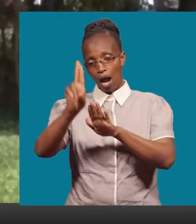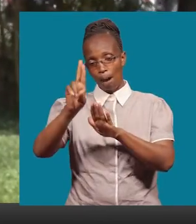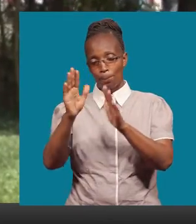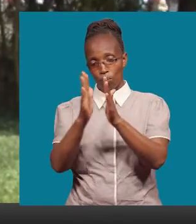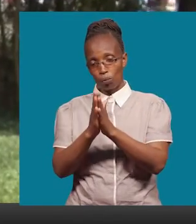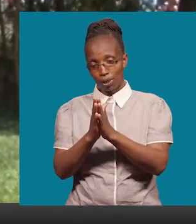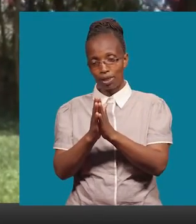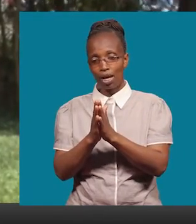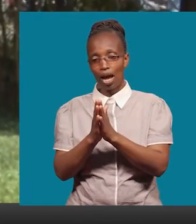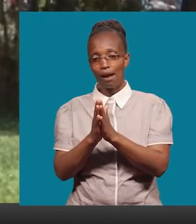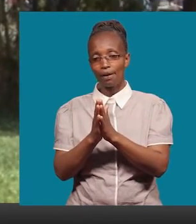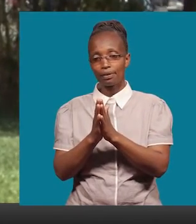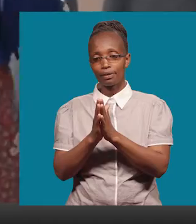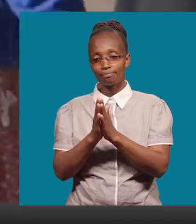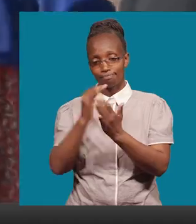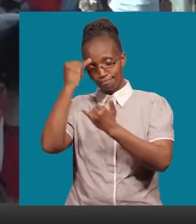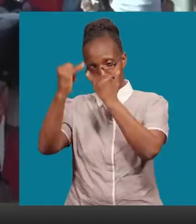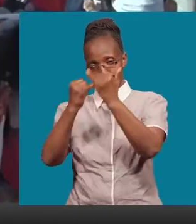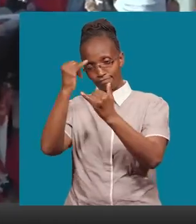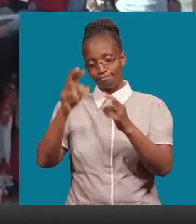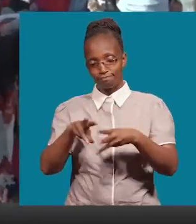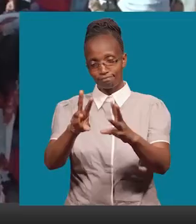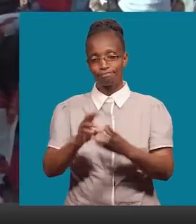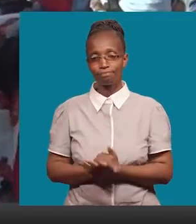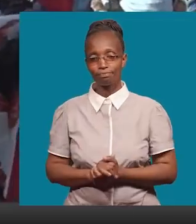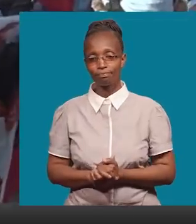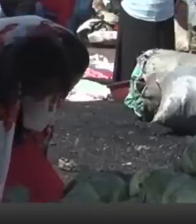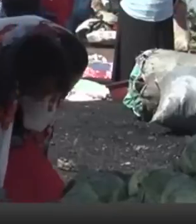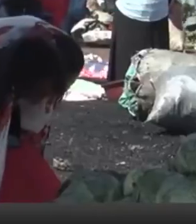an environment innovation week. Brands, Yuki, Runinga ya Undugu.